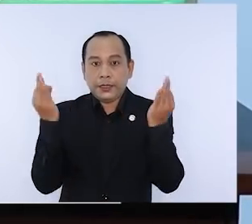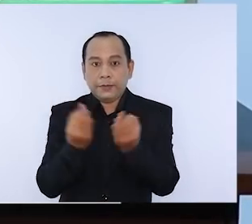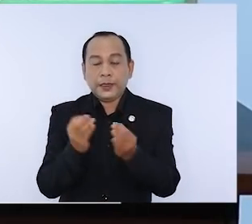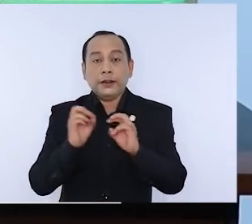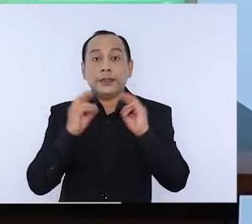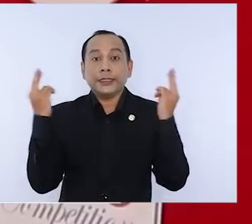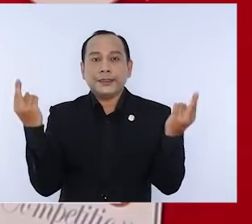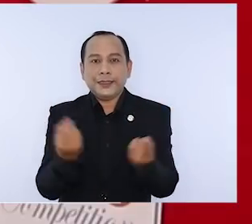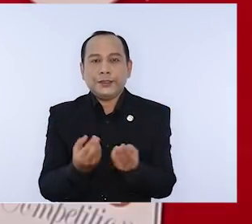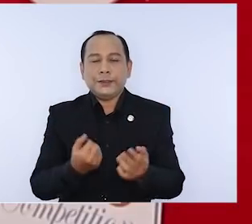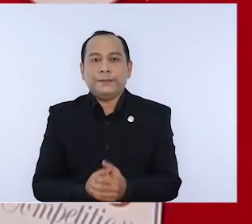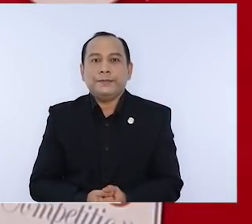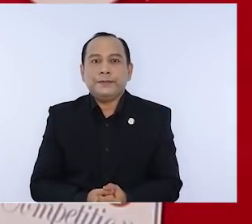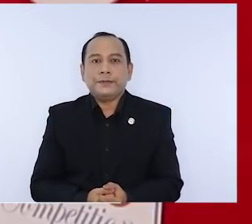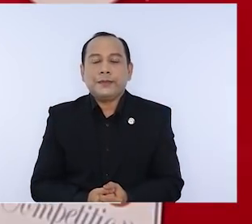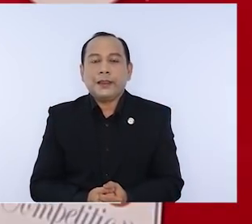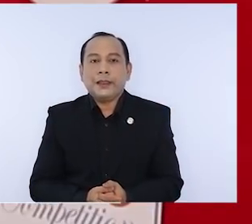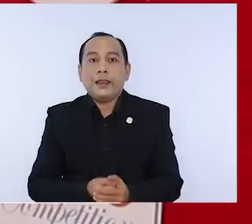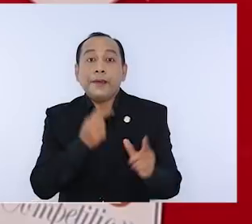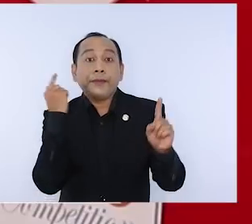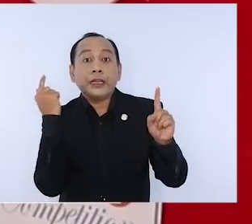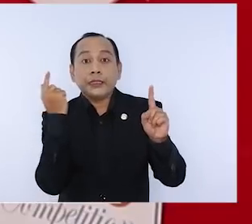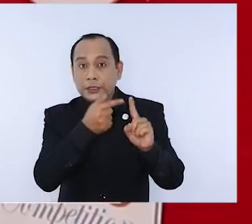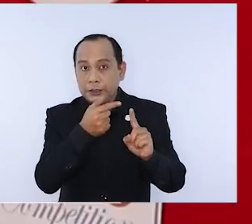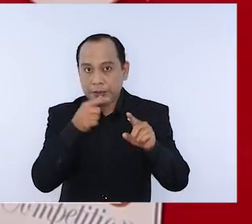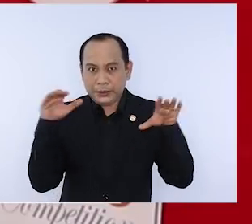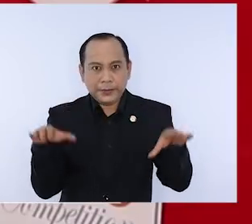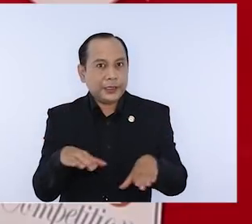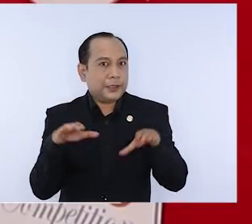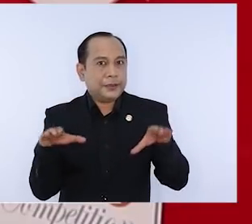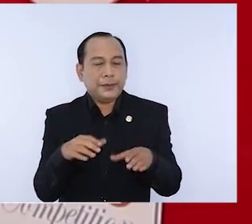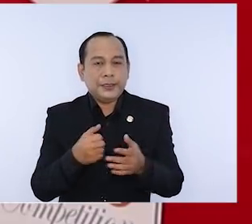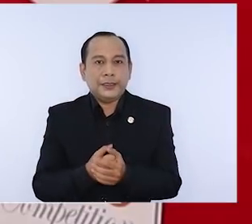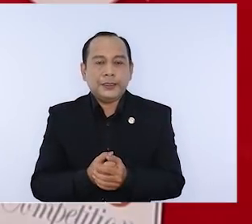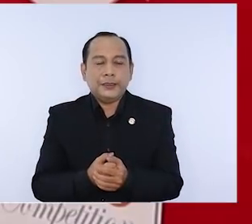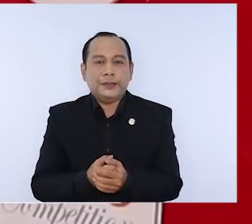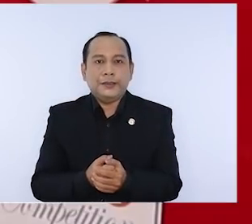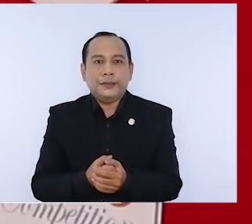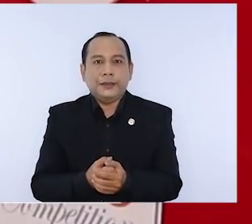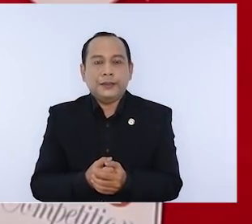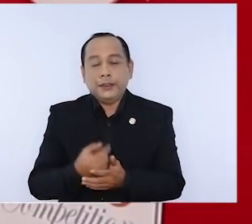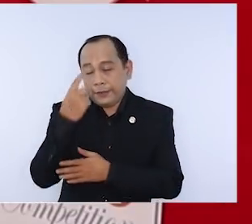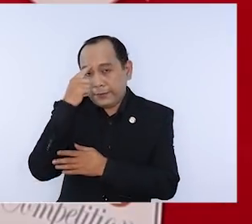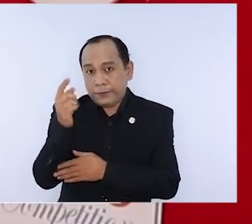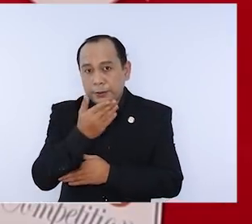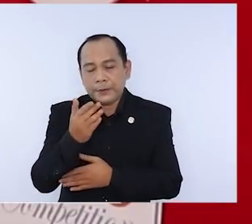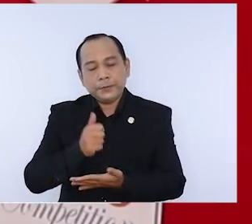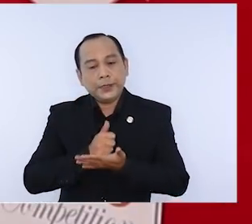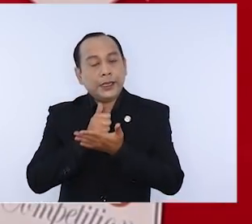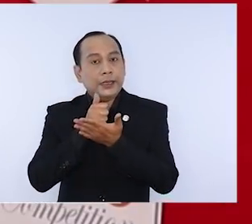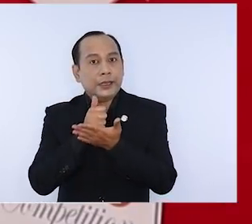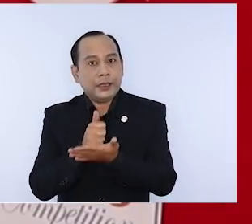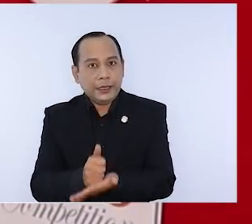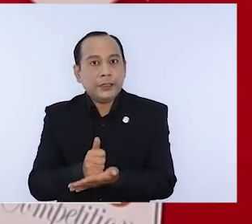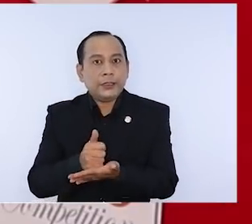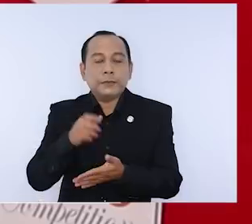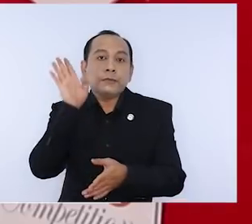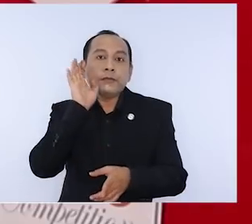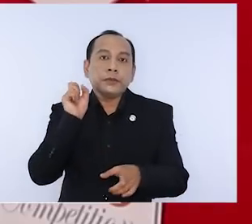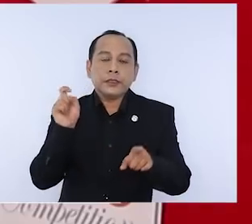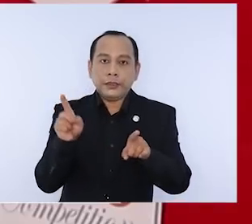kapisanang pangsambahayan. Ang layunin po ng aktibidad na ito ay para po makatulong sa mga